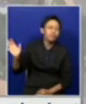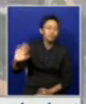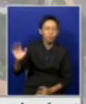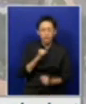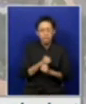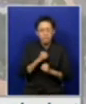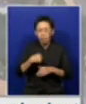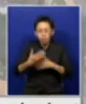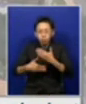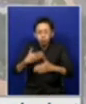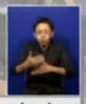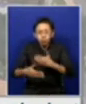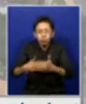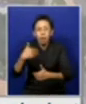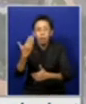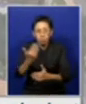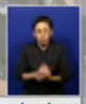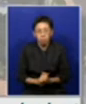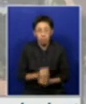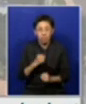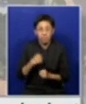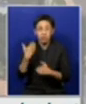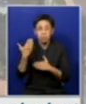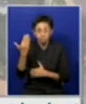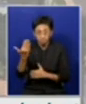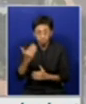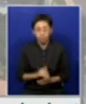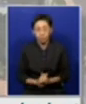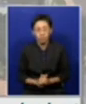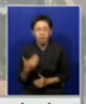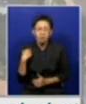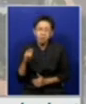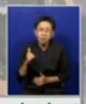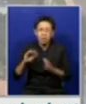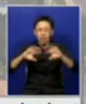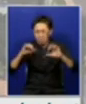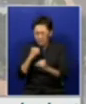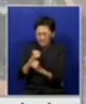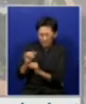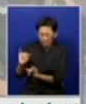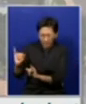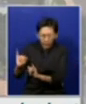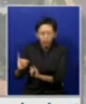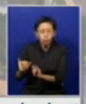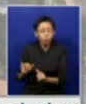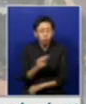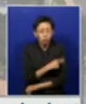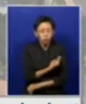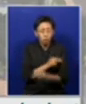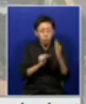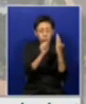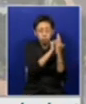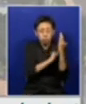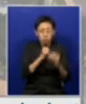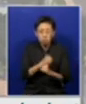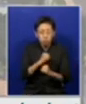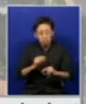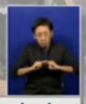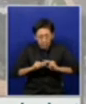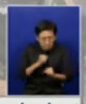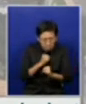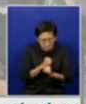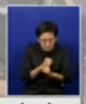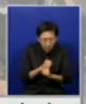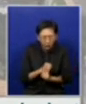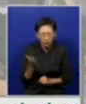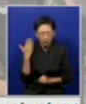ไปก่อนนะครับถึงแม้ในบางช่วงนะครับที่รัฐบาลยังตั้งตัวไม่ติดเนี่ยนะครับช่วงชุลมุนซึ่งเป็นช่วงเวลา